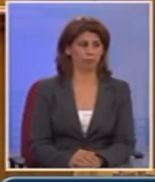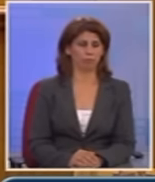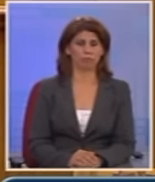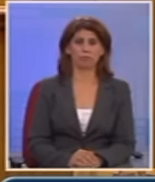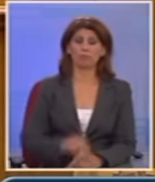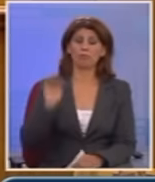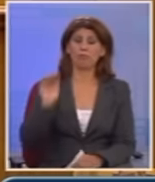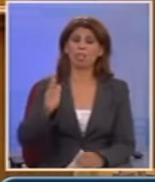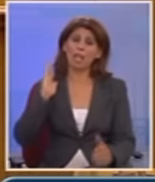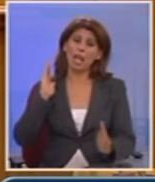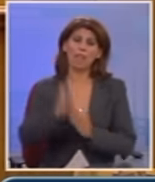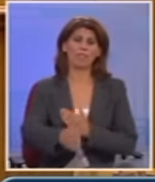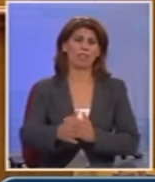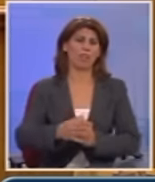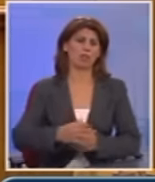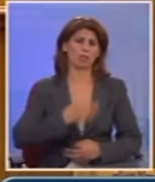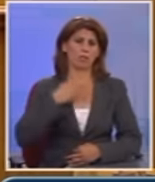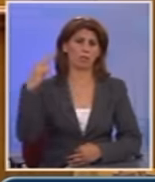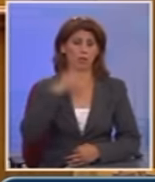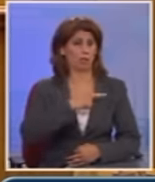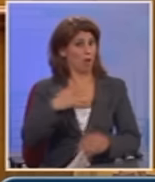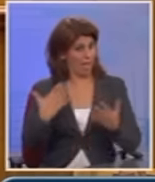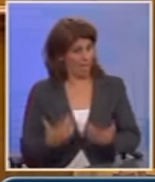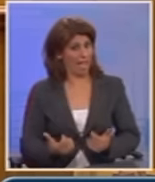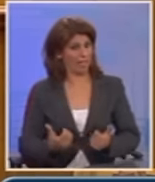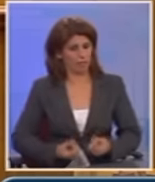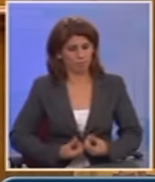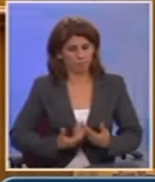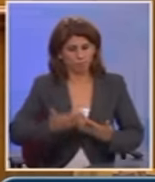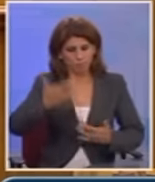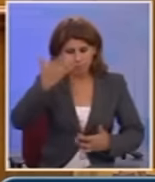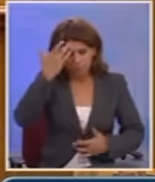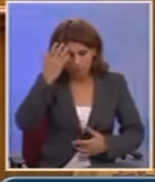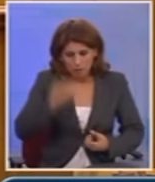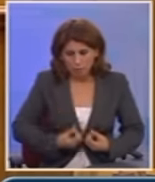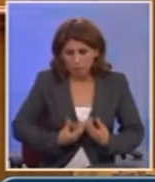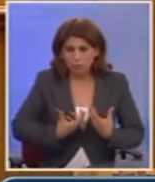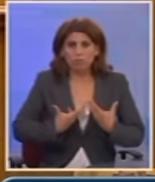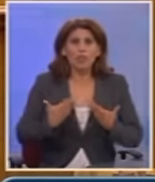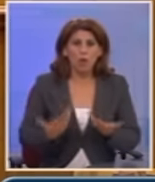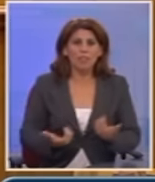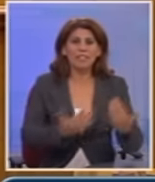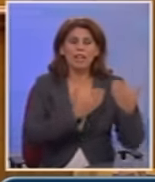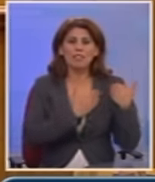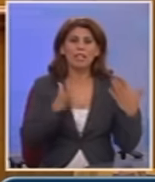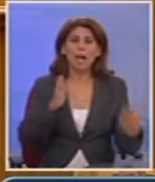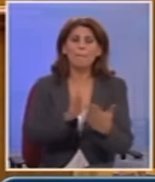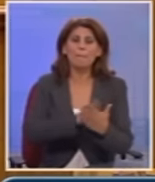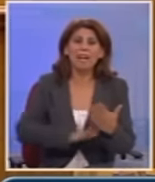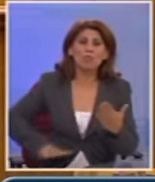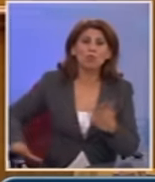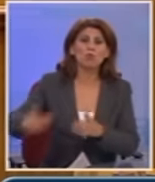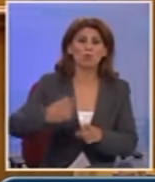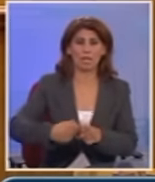Ερωτώ ευθέως τον κύριο Πρωθυπουργό, έχετε συνέστηση της ευθύνης σας απέναντι στον ελληνικό